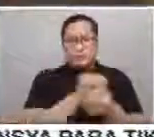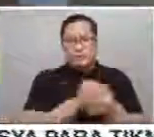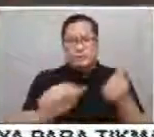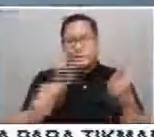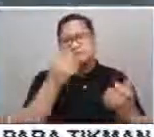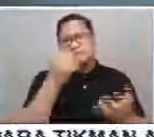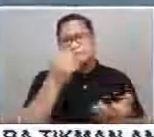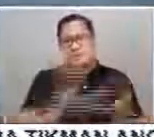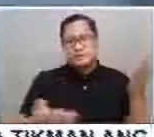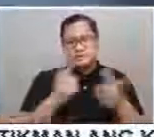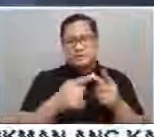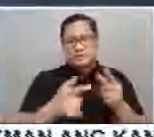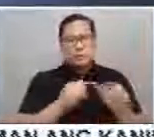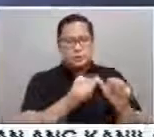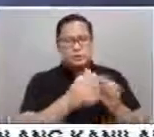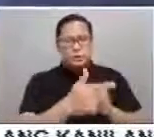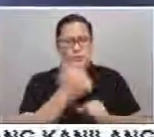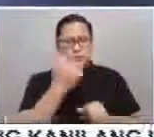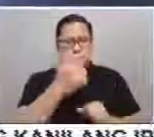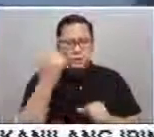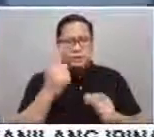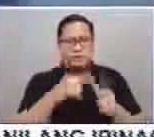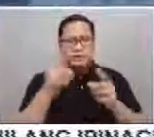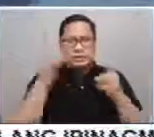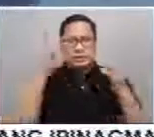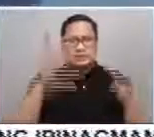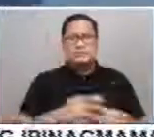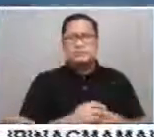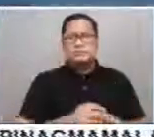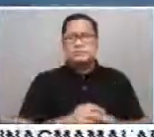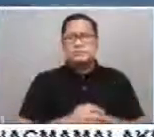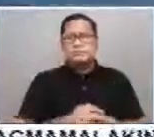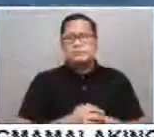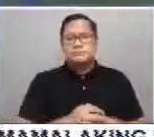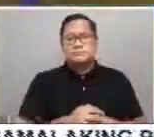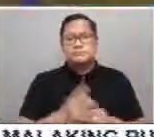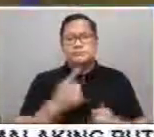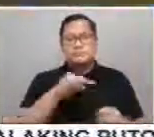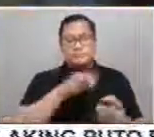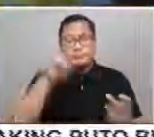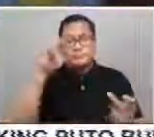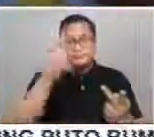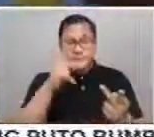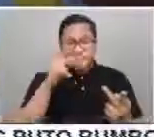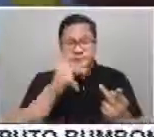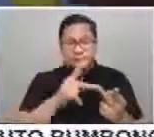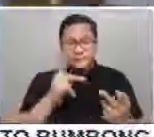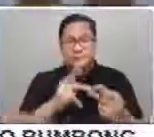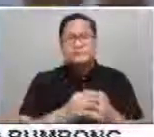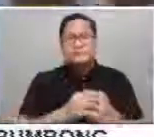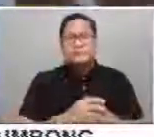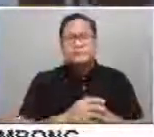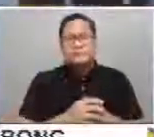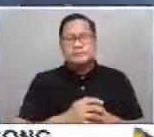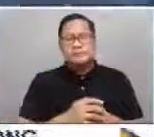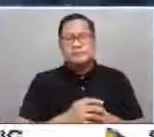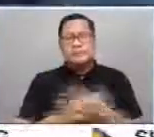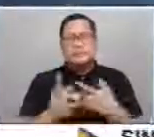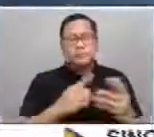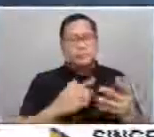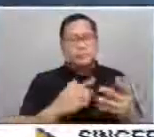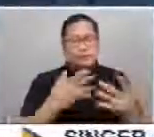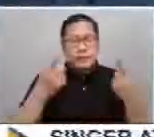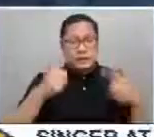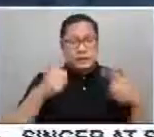Mas mabuting iwasan muna ang Christmas party sa taong ito. Ito ang pakiusap po ni Pangulong Rodrigo Duterte sa sambayan ng Pilipino para hindi na po kumalat